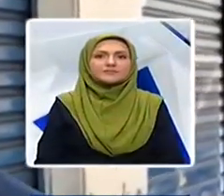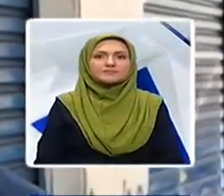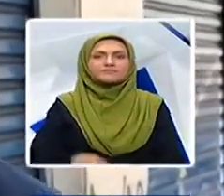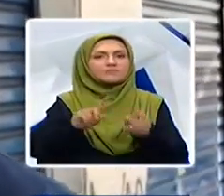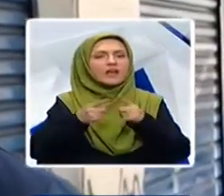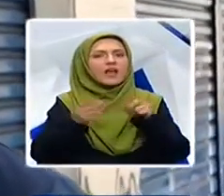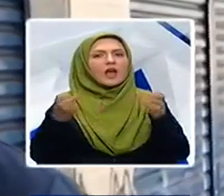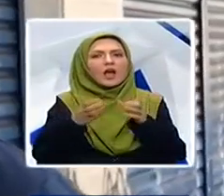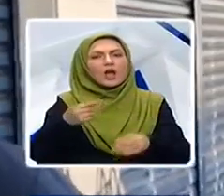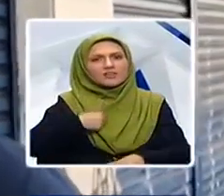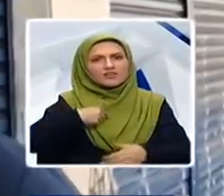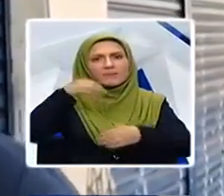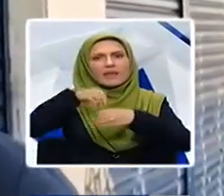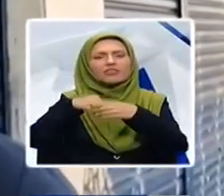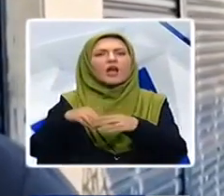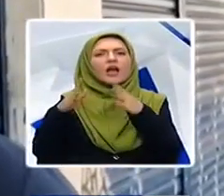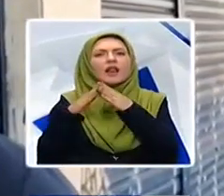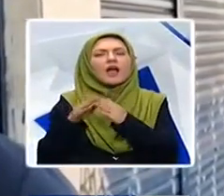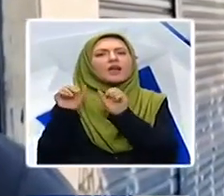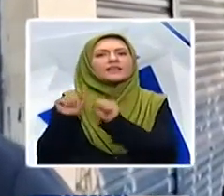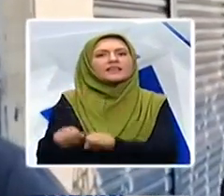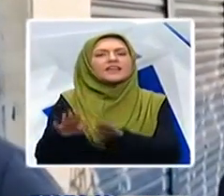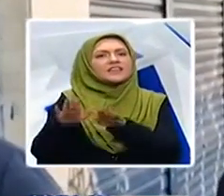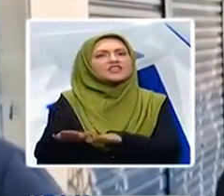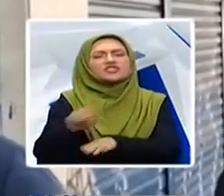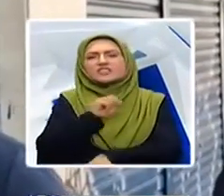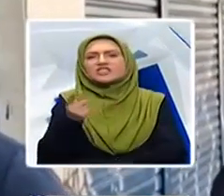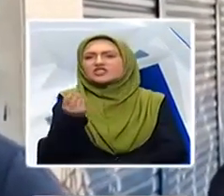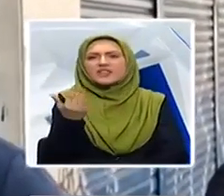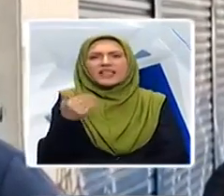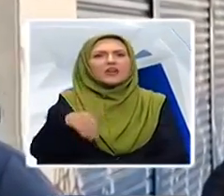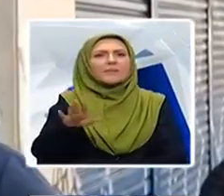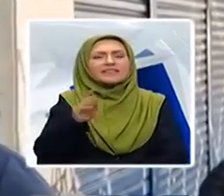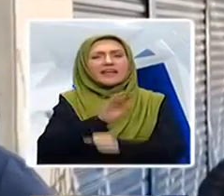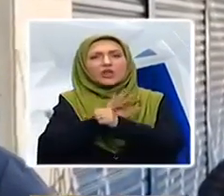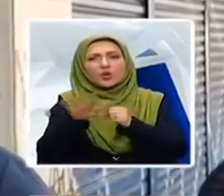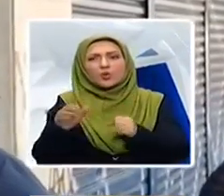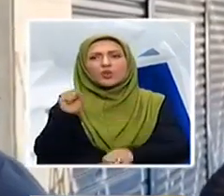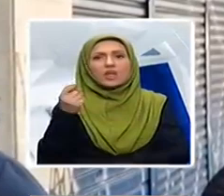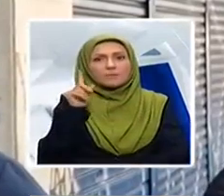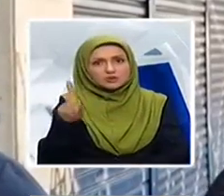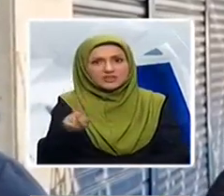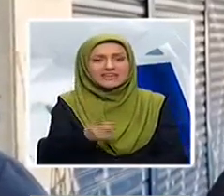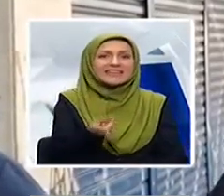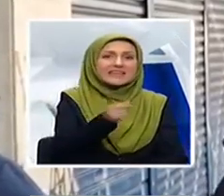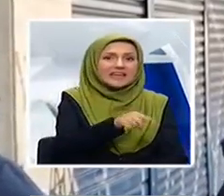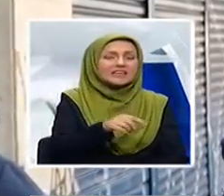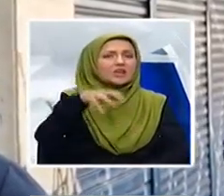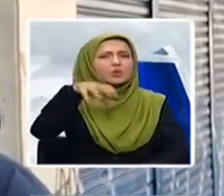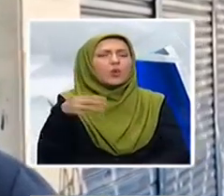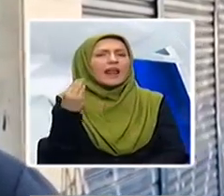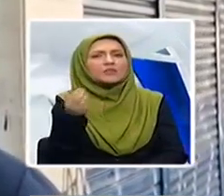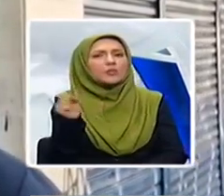خانواده من داخل خونه زندانی شدن، هیچ درآمدی نداریم. کرونا از یه طرف و این مشکلات دولت از طرف دیگه زندگی رو برای ما